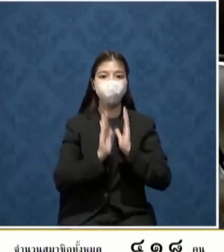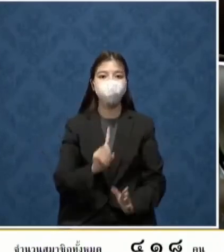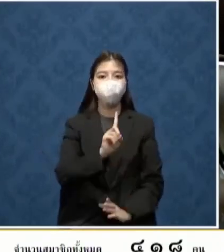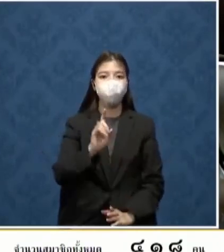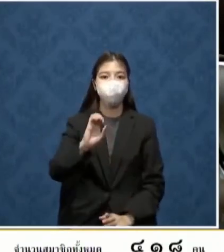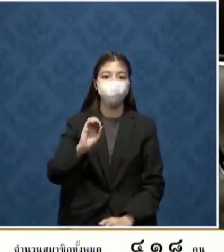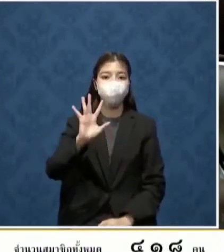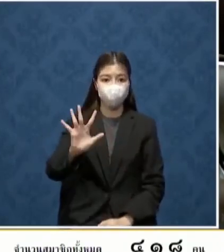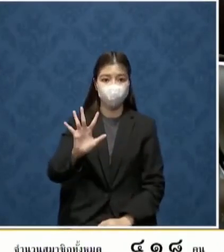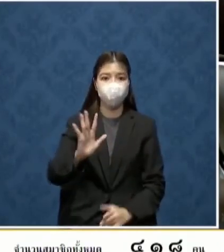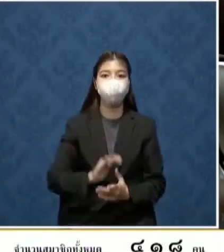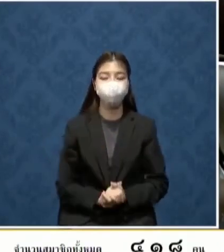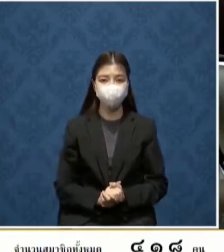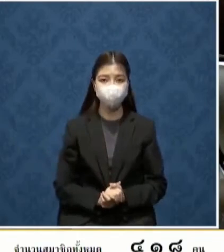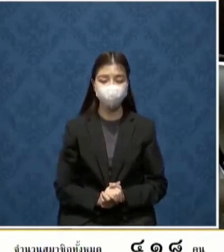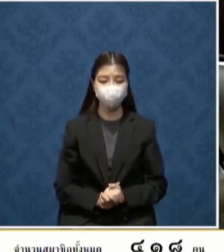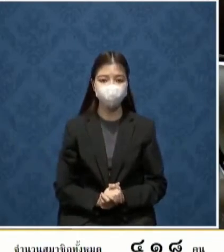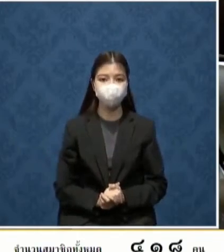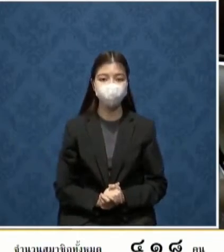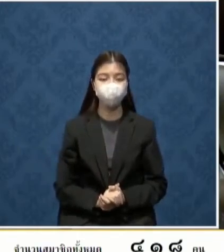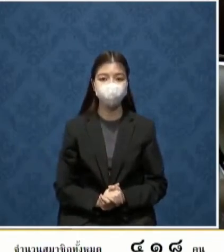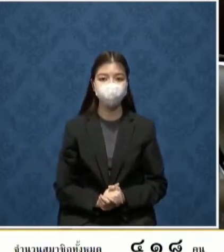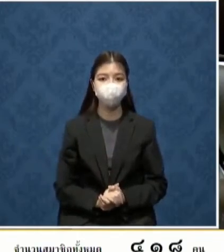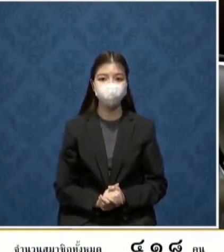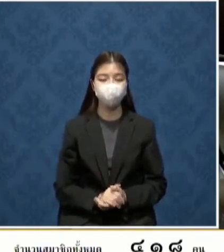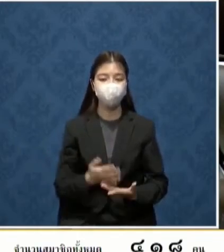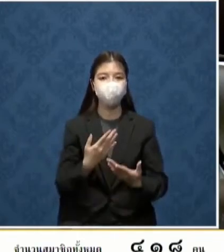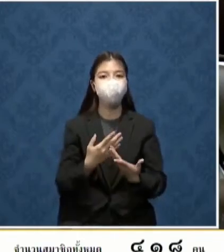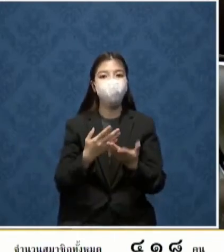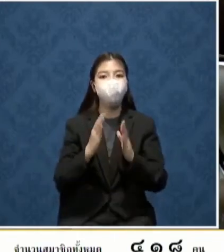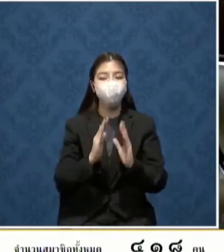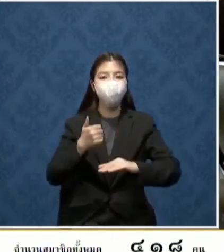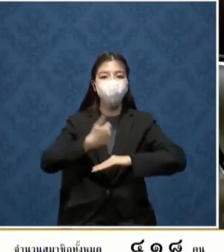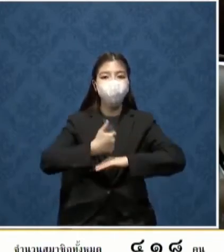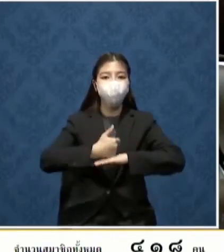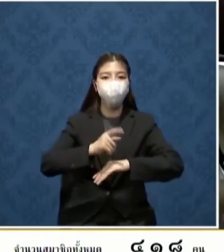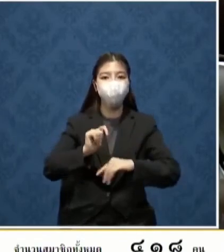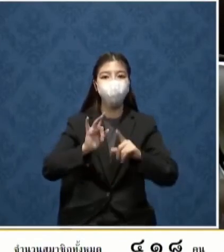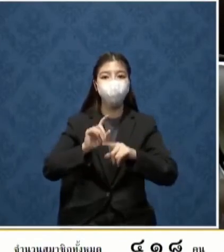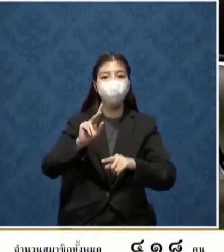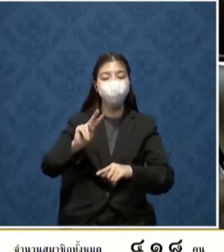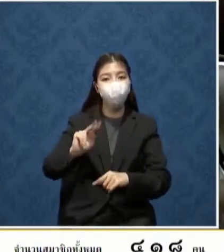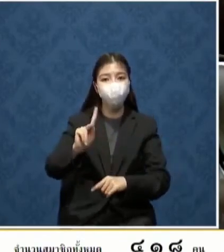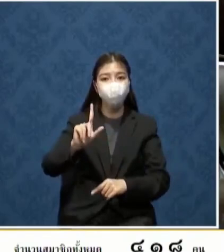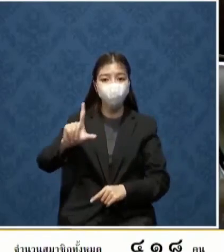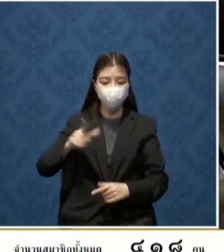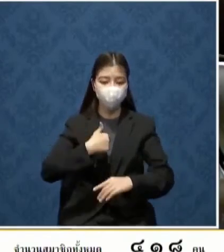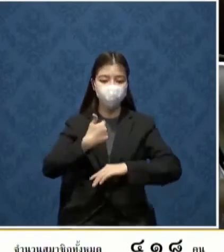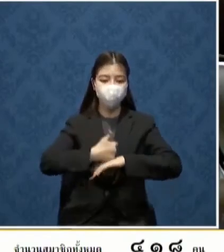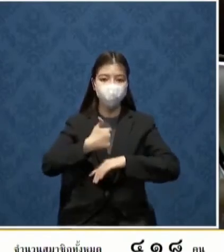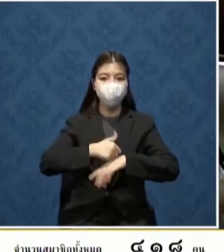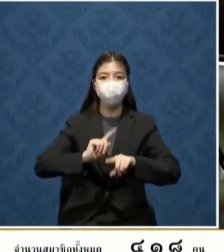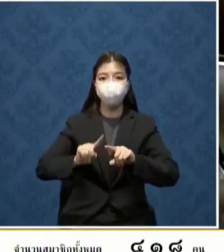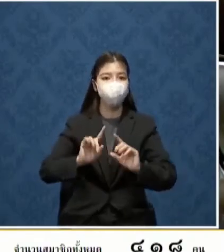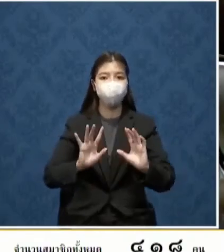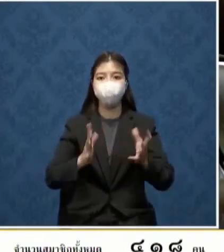แต่ใน 105 นายนี้ ไม่มีต้นกล ที่มีหนาที่ตัเชนใจใเรื่องสำคัสำคญและเป็เรื่องขความ เป็นความ